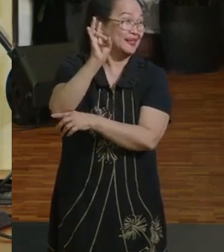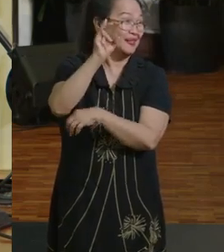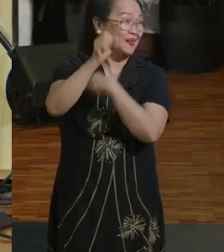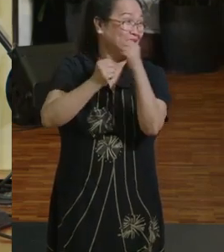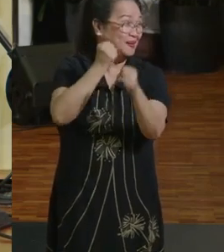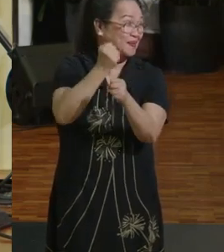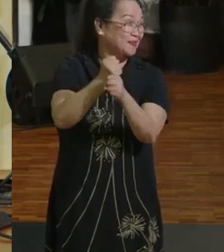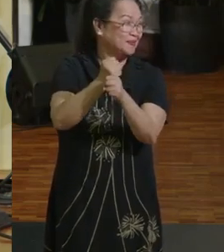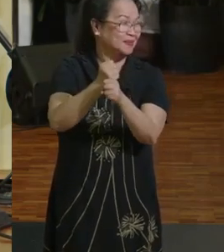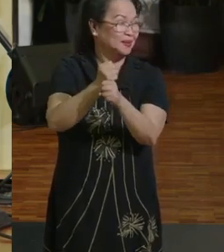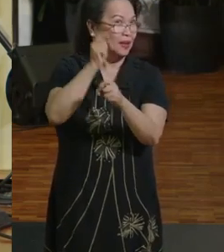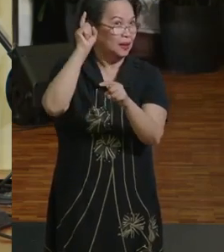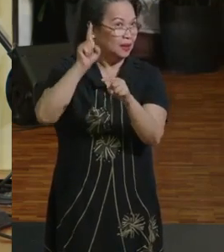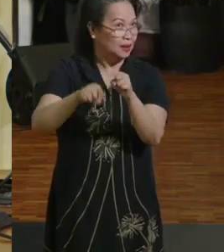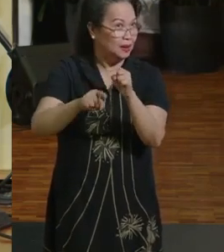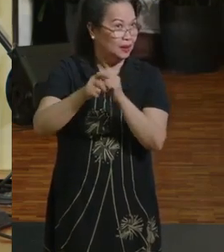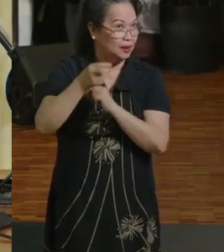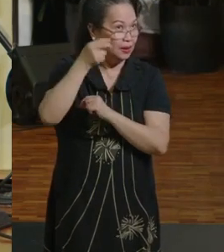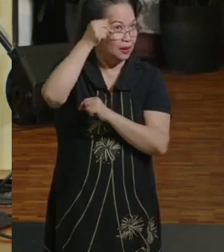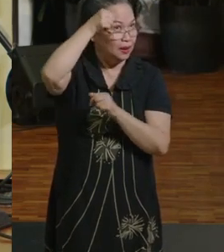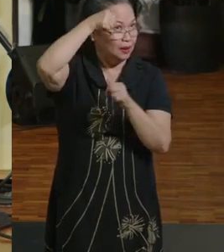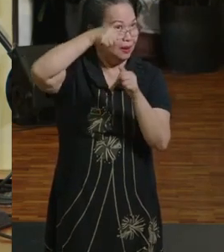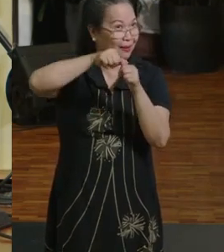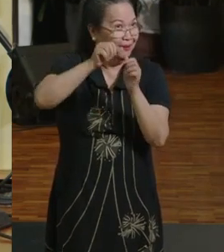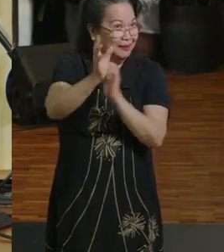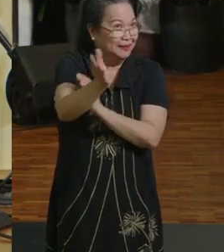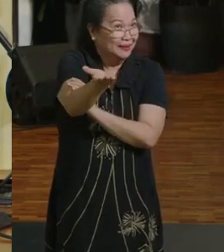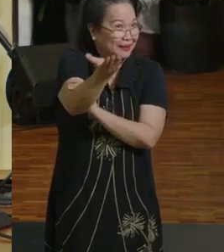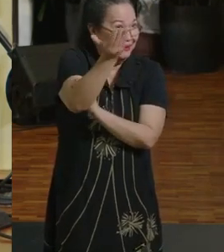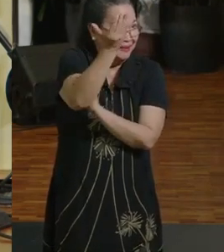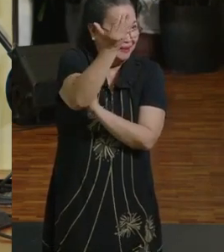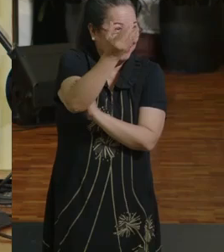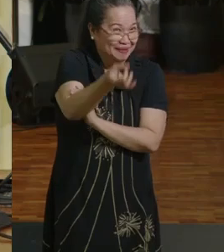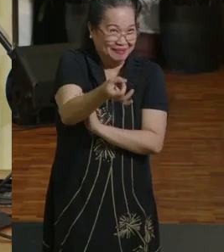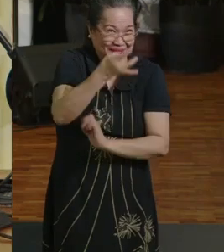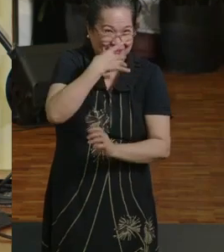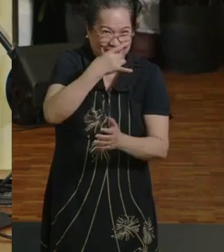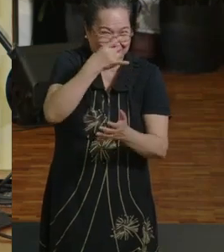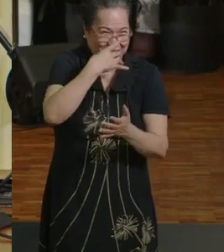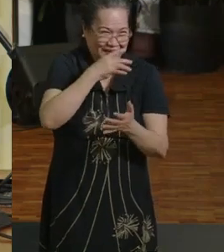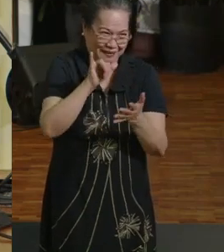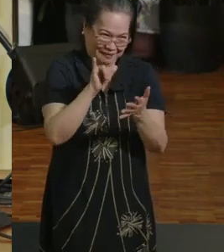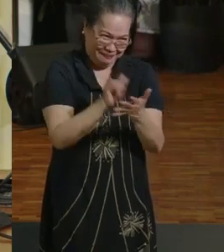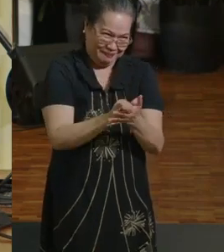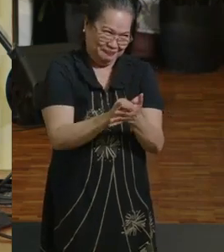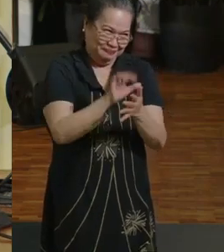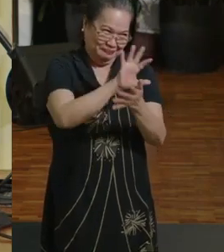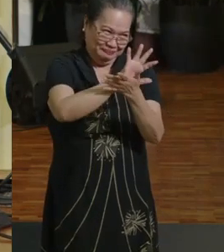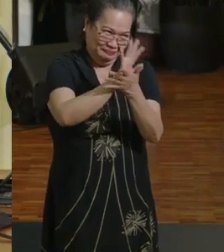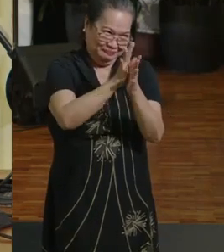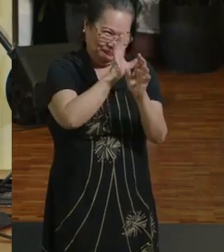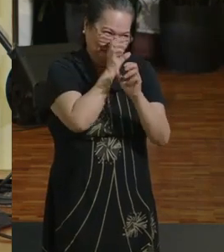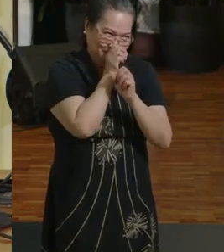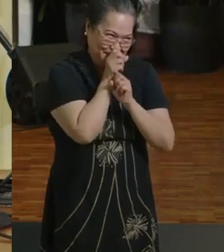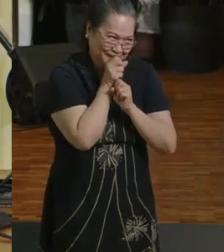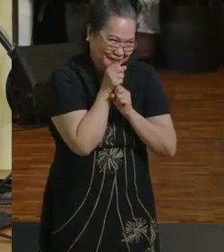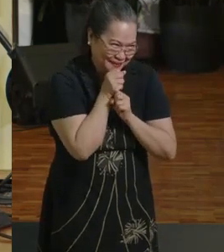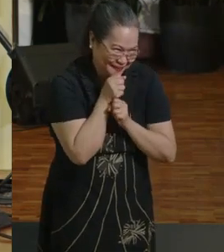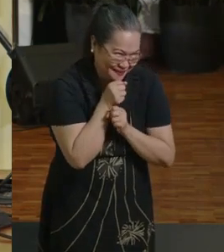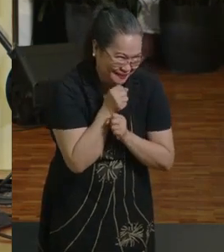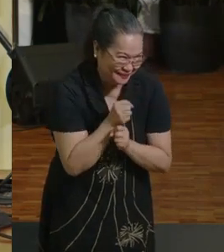cannot remember kung uminom ka ng gamot kaninang umaga. Ganyan na po talaga tayo ngayon, mga tumatanda.